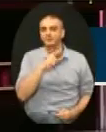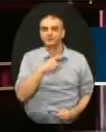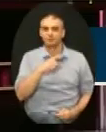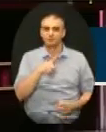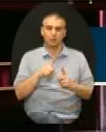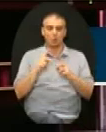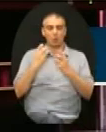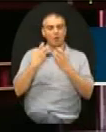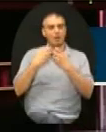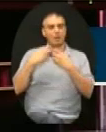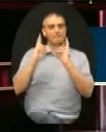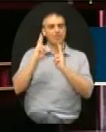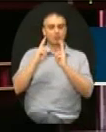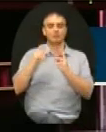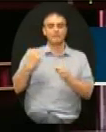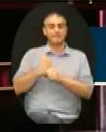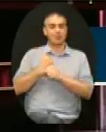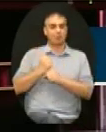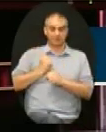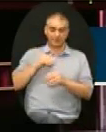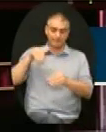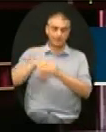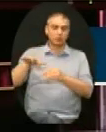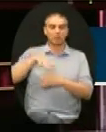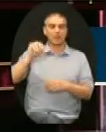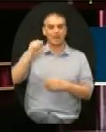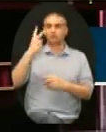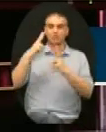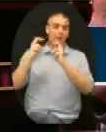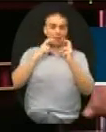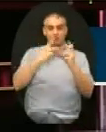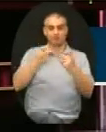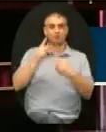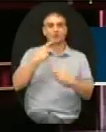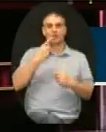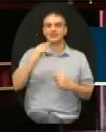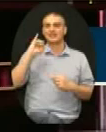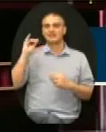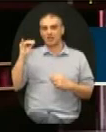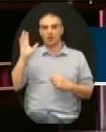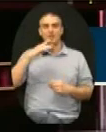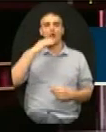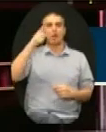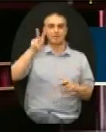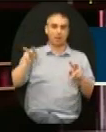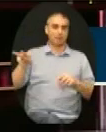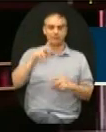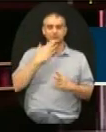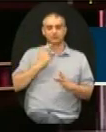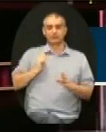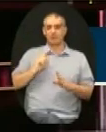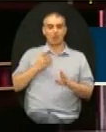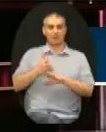איזשהו מנגנון שיורידו את מינון הפעילויות בתוך שטחי בשתי ערים. או אפשר לקרוא לזה יריחו ורמה לתחילה. שצהל לא